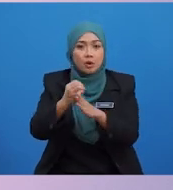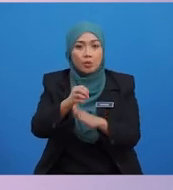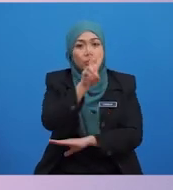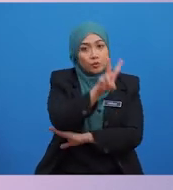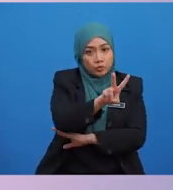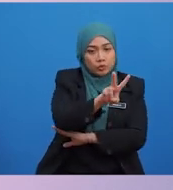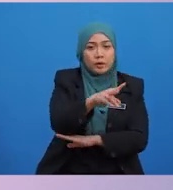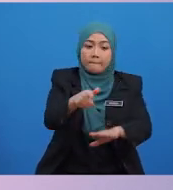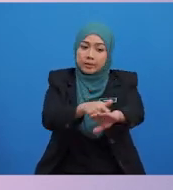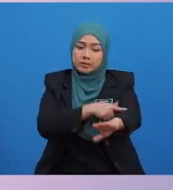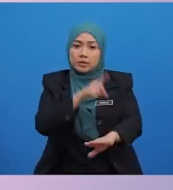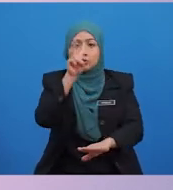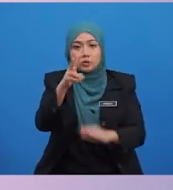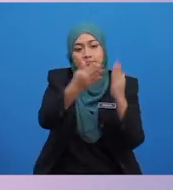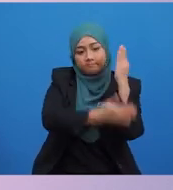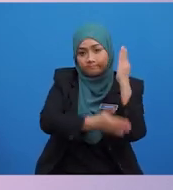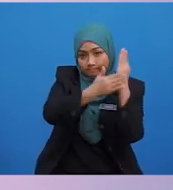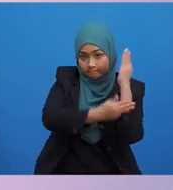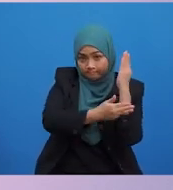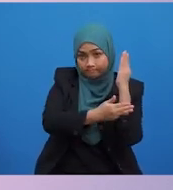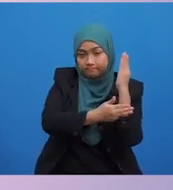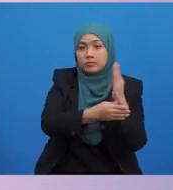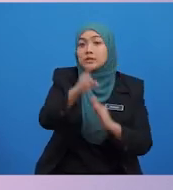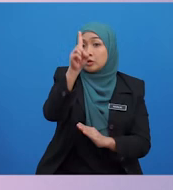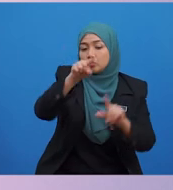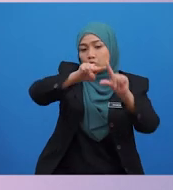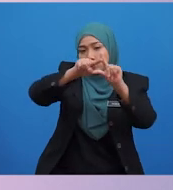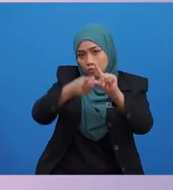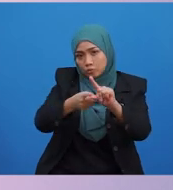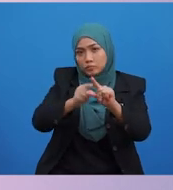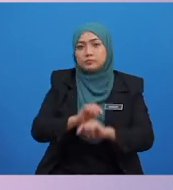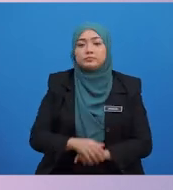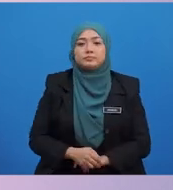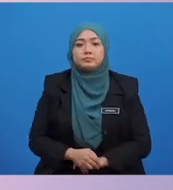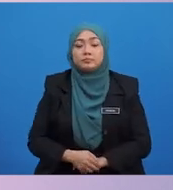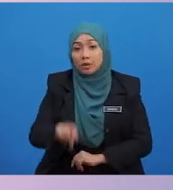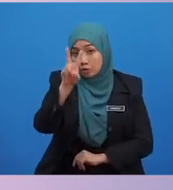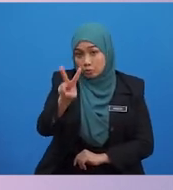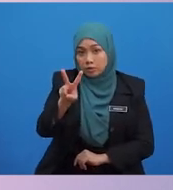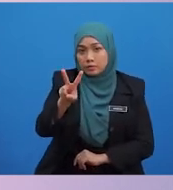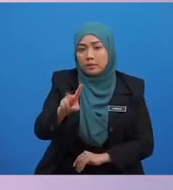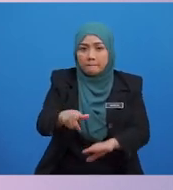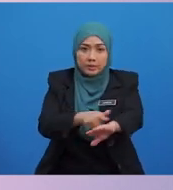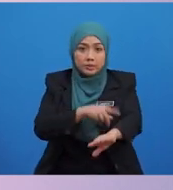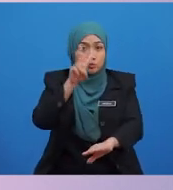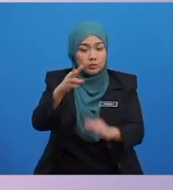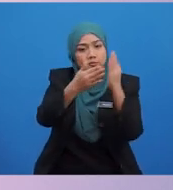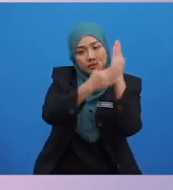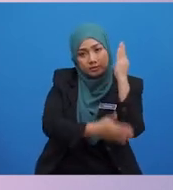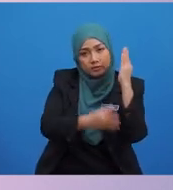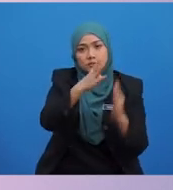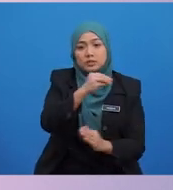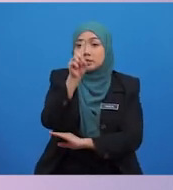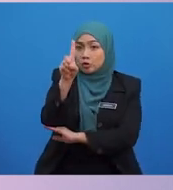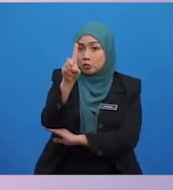berikut pertama dua sudut dan panjang satu sisi kedua panjang dua sisi dan satu